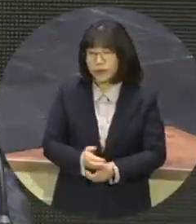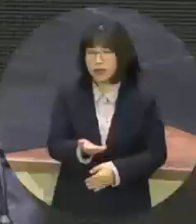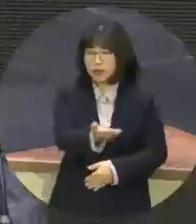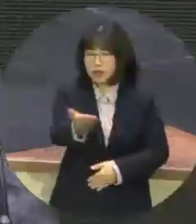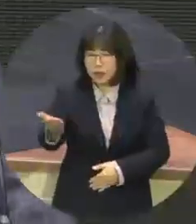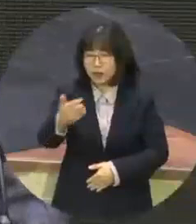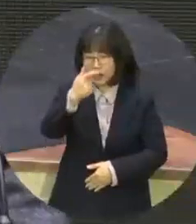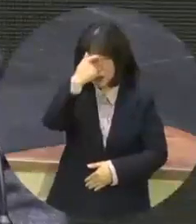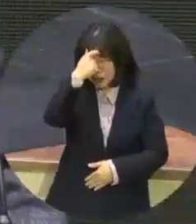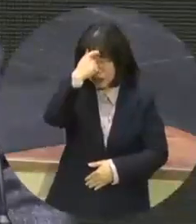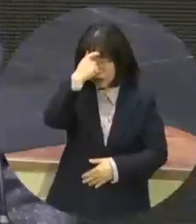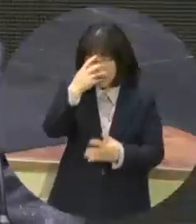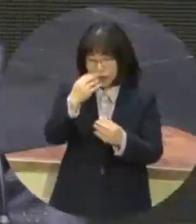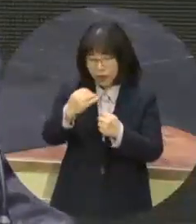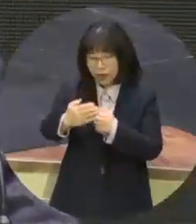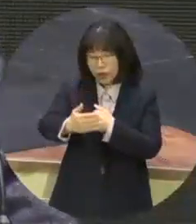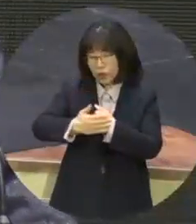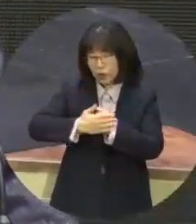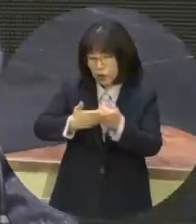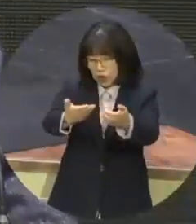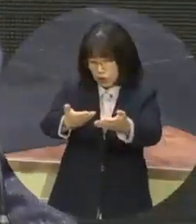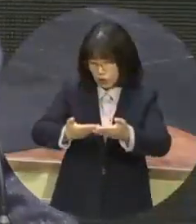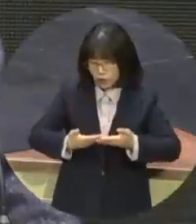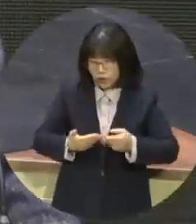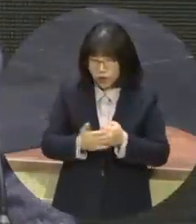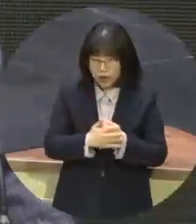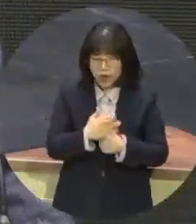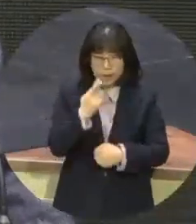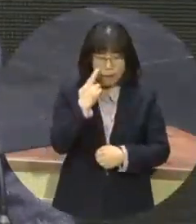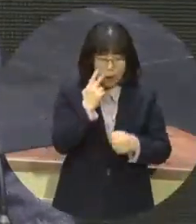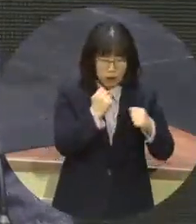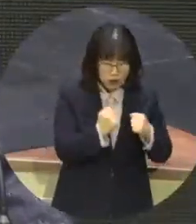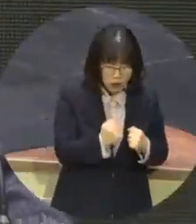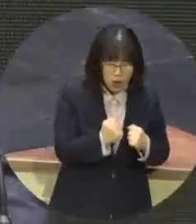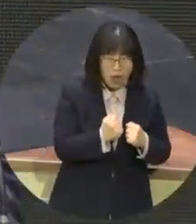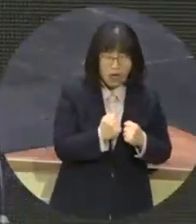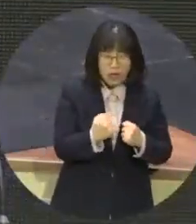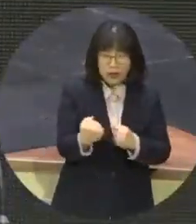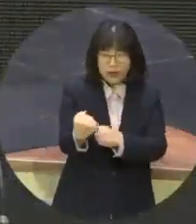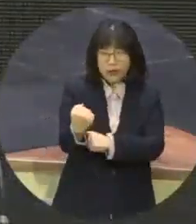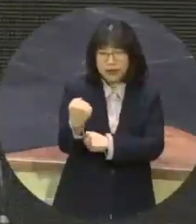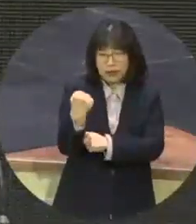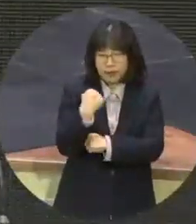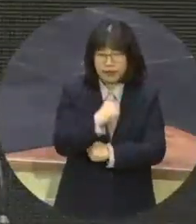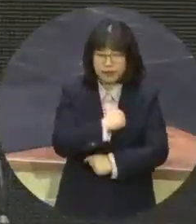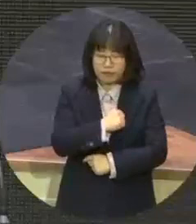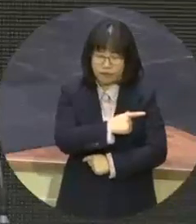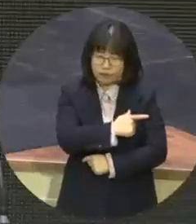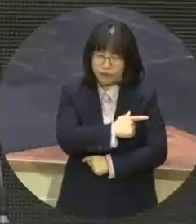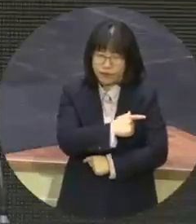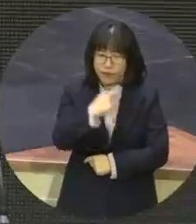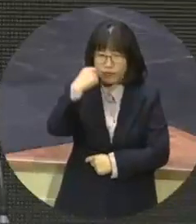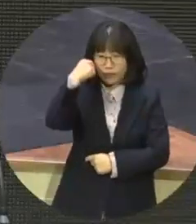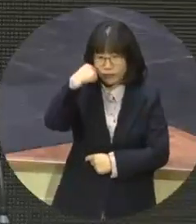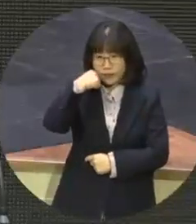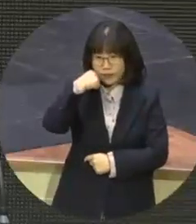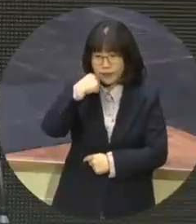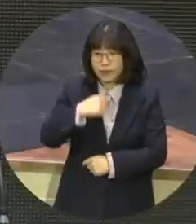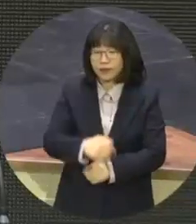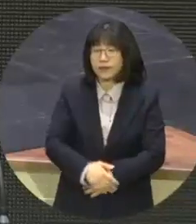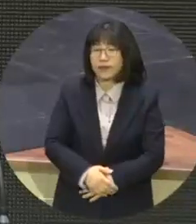여러분의 기도가 사역 현장에서도 그렇게 계속해서 정말 확인되는 그런 은혜 충만한 시간표였습니다.